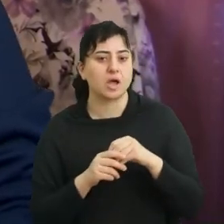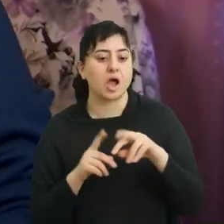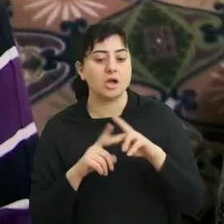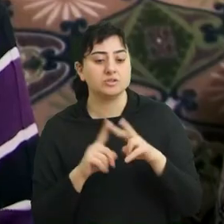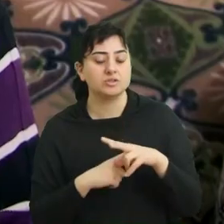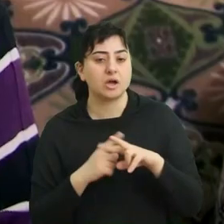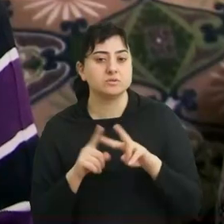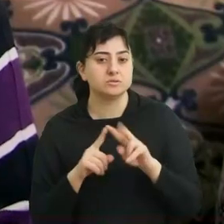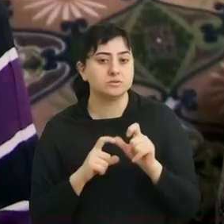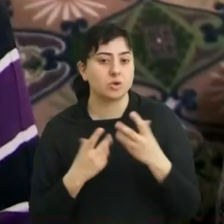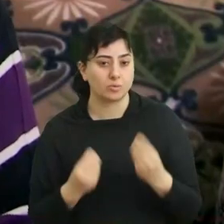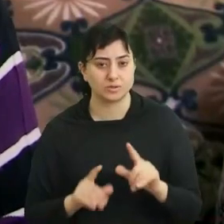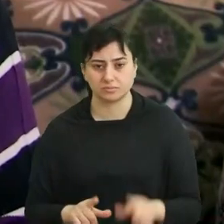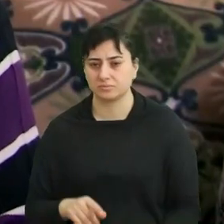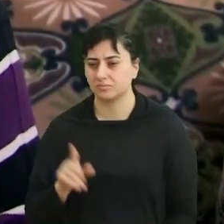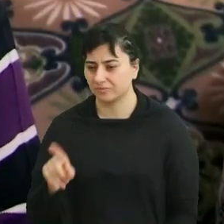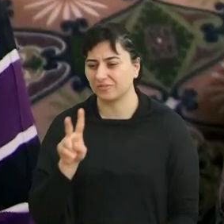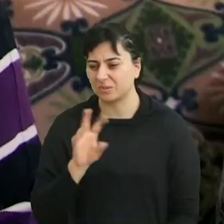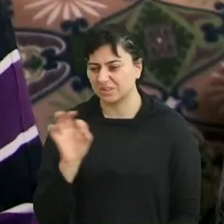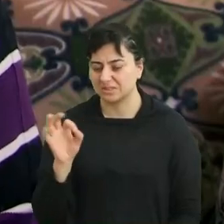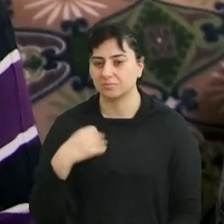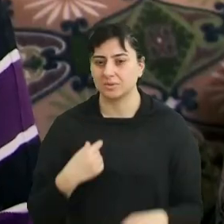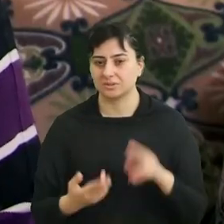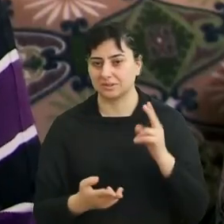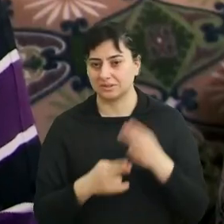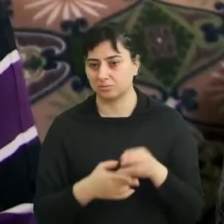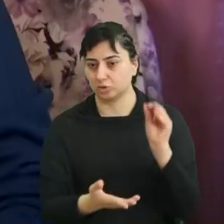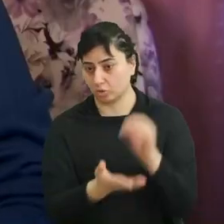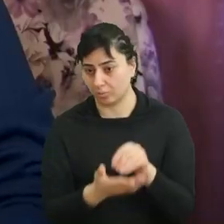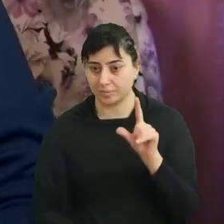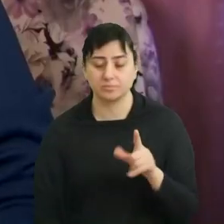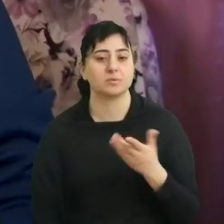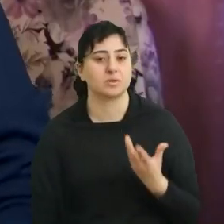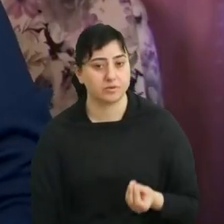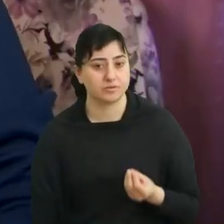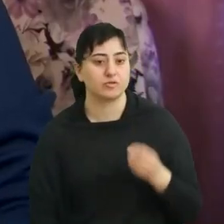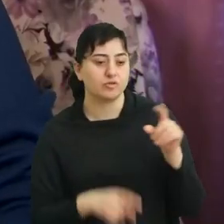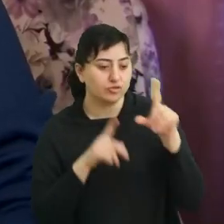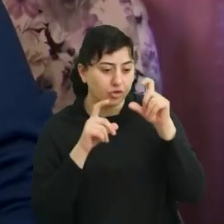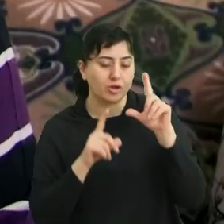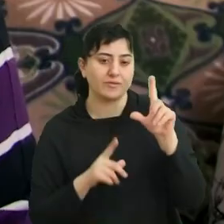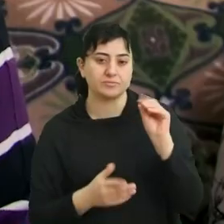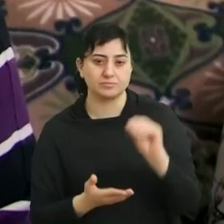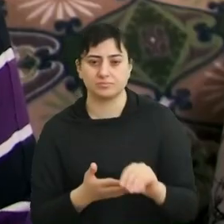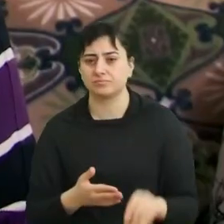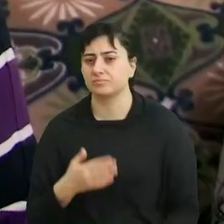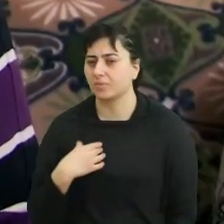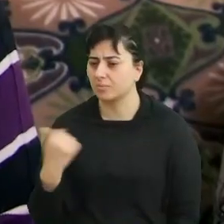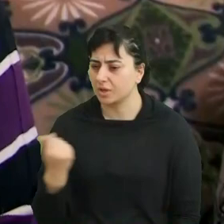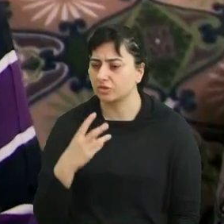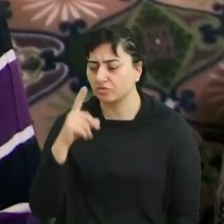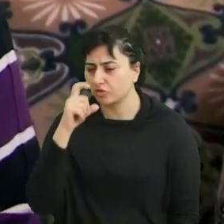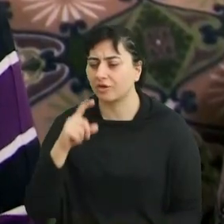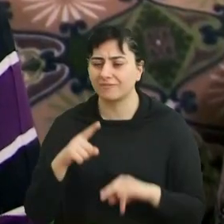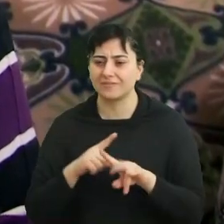alıyorlarmış ya. Yani şimdi ben bu vitaminsi götürüp ajansa kayıt bittireceğim. Aynen öyle abi, fotoğrafları lazım. He, bende birkaç